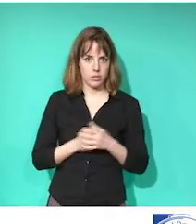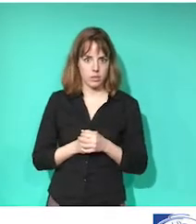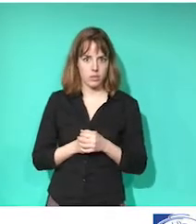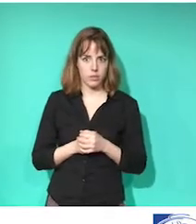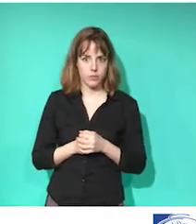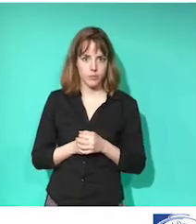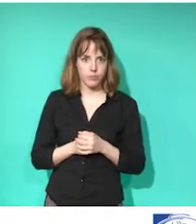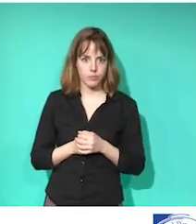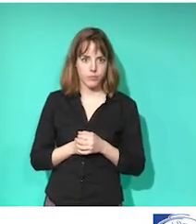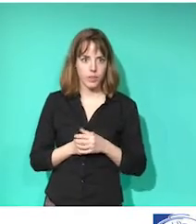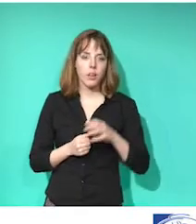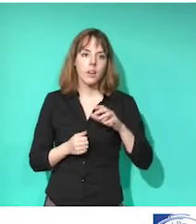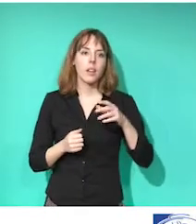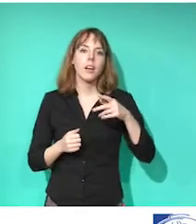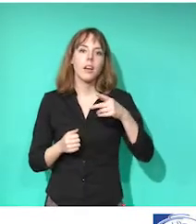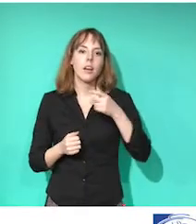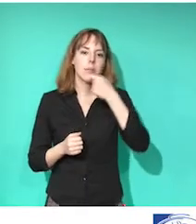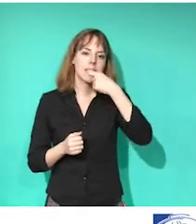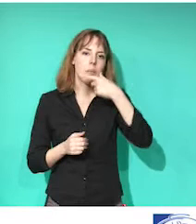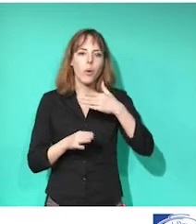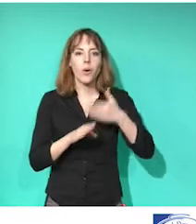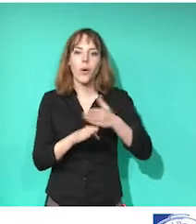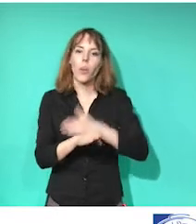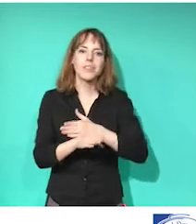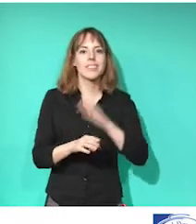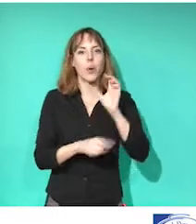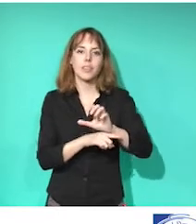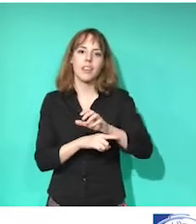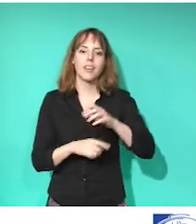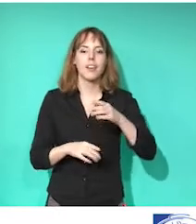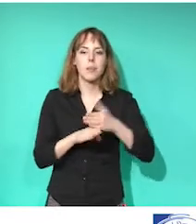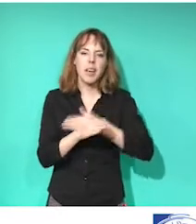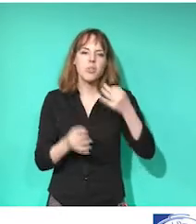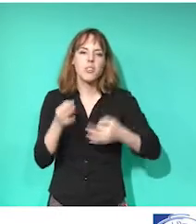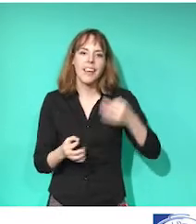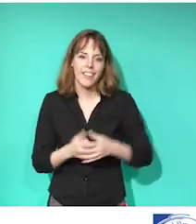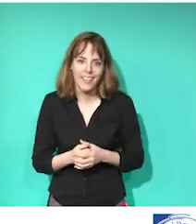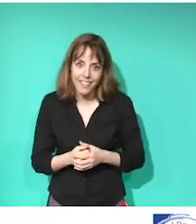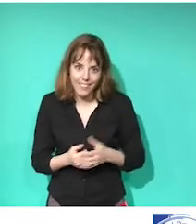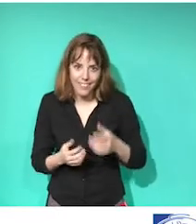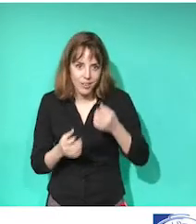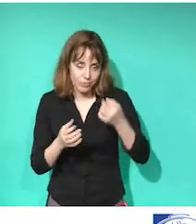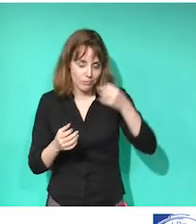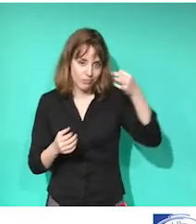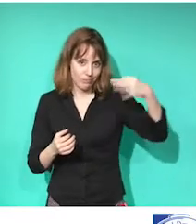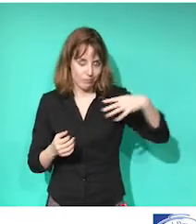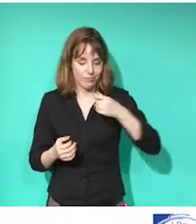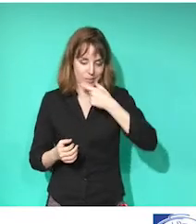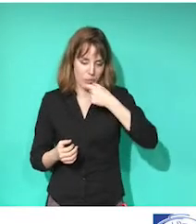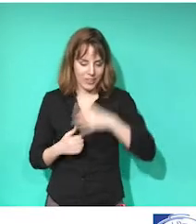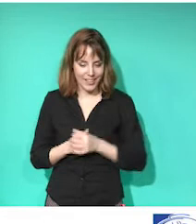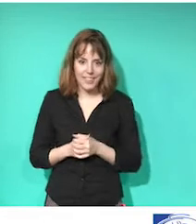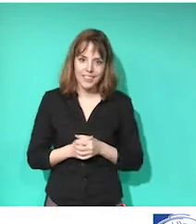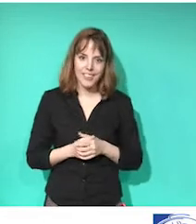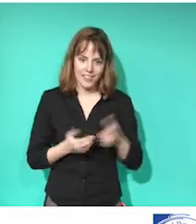Préjugix, 200 mg, le médicament anti-préjugé. Et quittez-toi, un outil de sensibilisation sur les violences